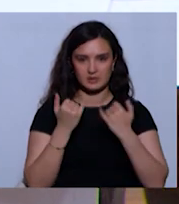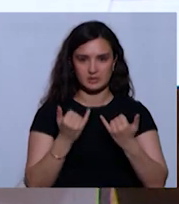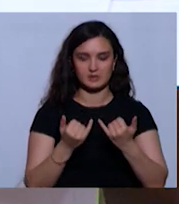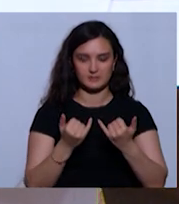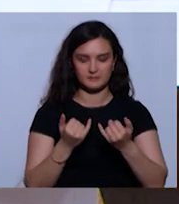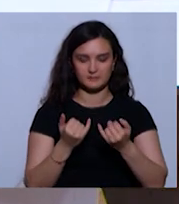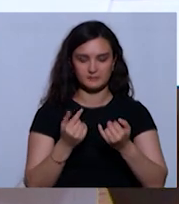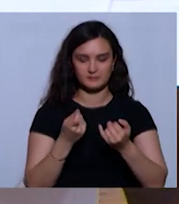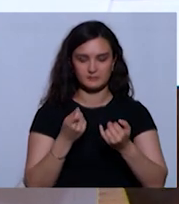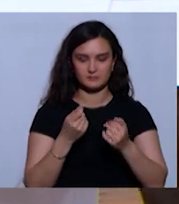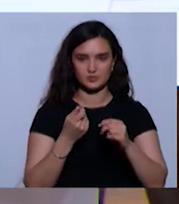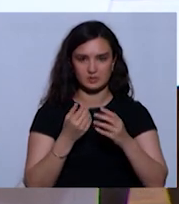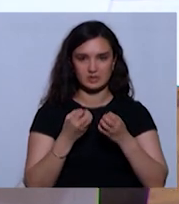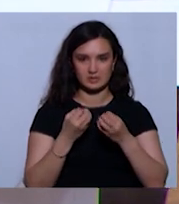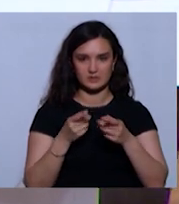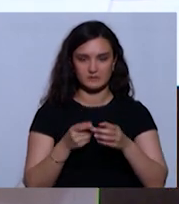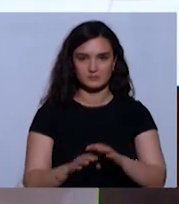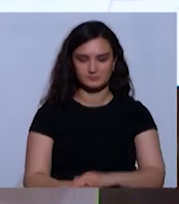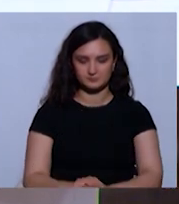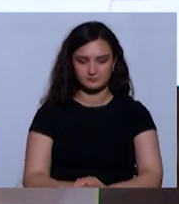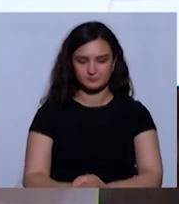ეხლა ცოტა კიდევ.